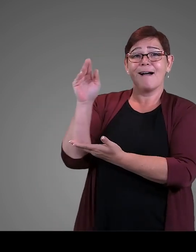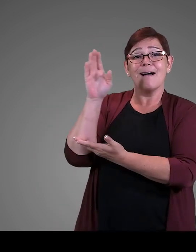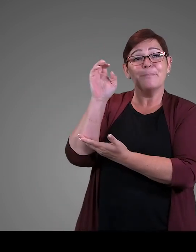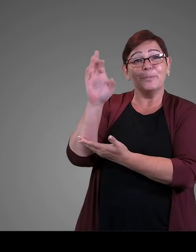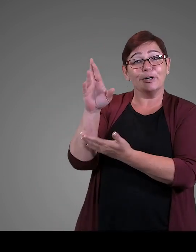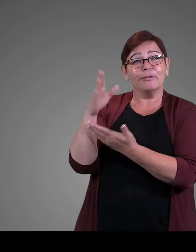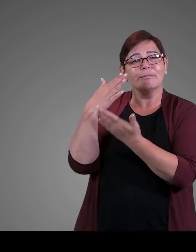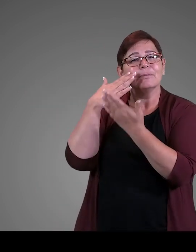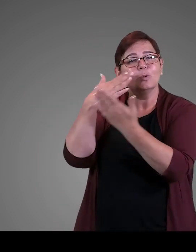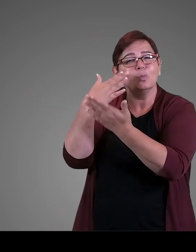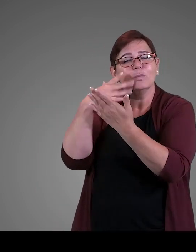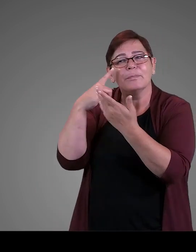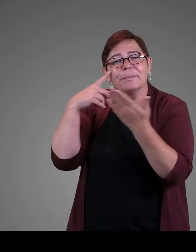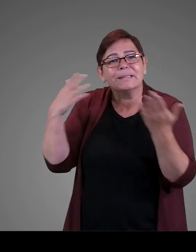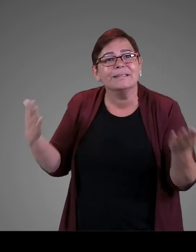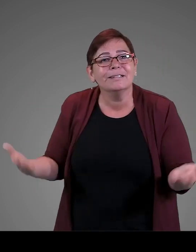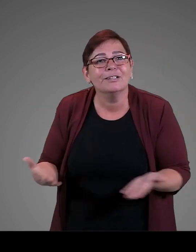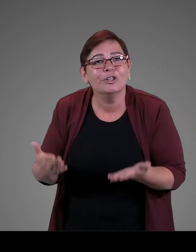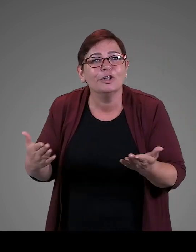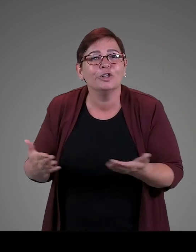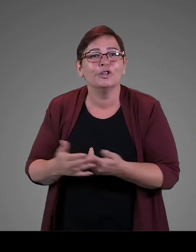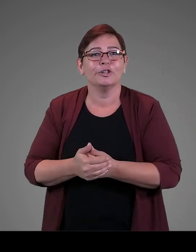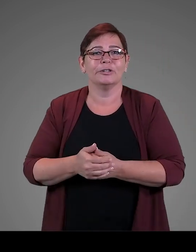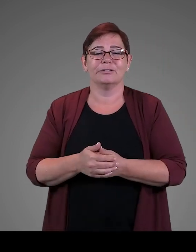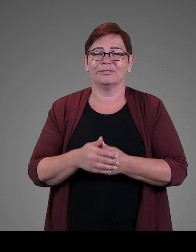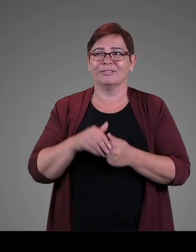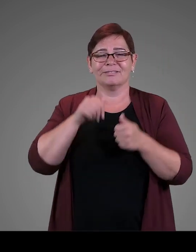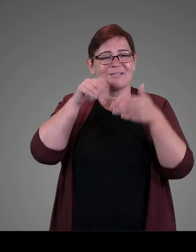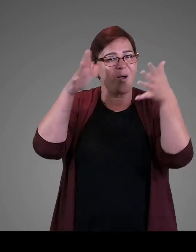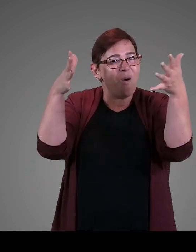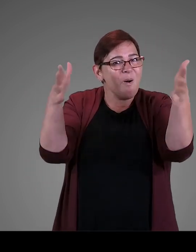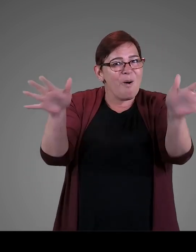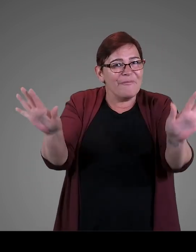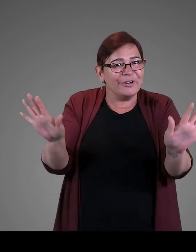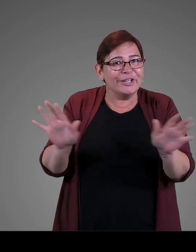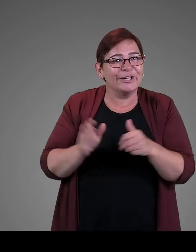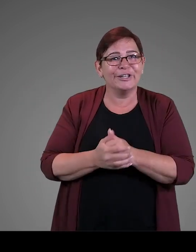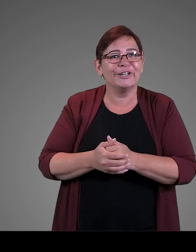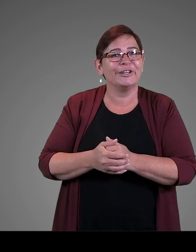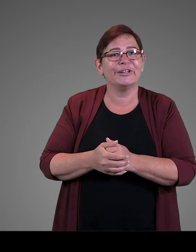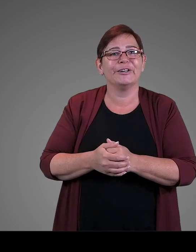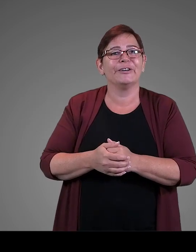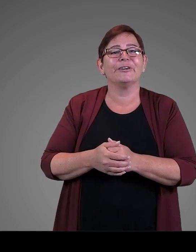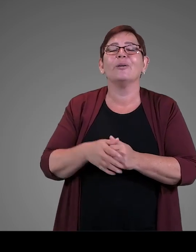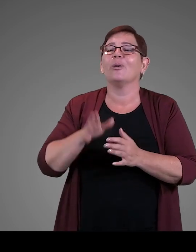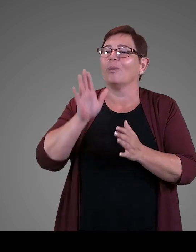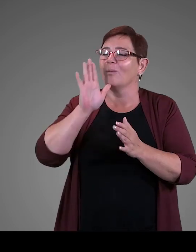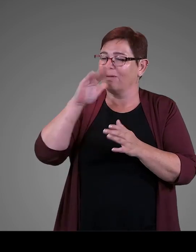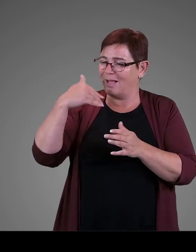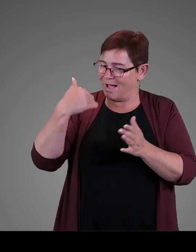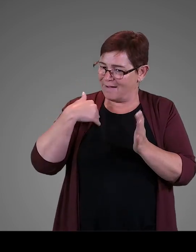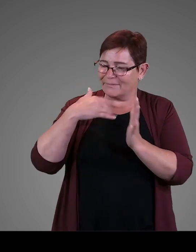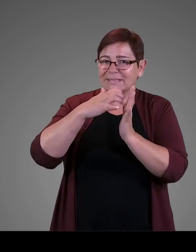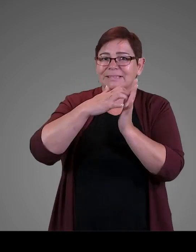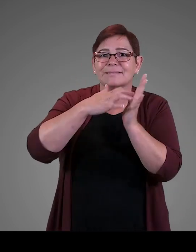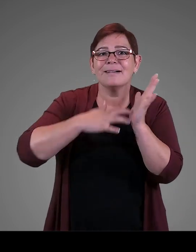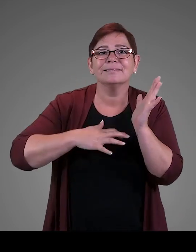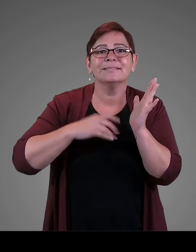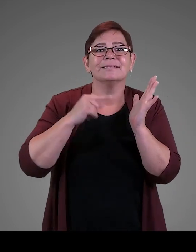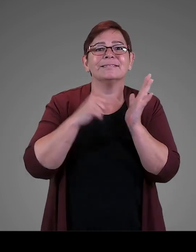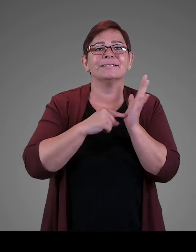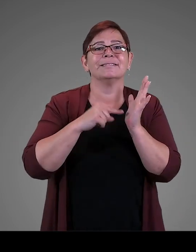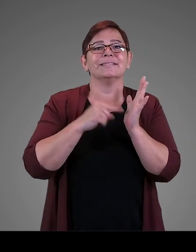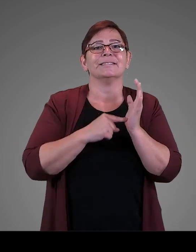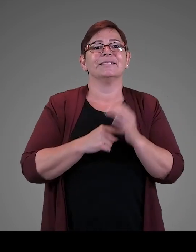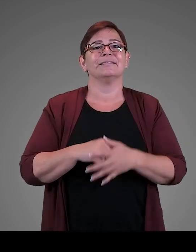Amber, merci beaucoup pour ta présence. C'est pas fini. On va avoir un texte, on va